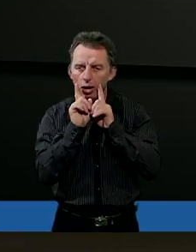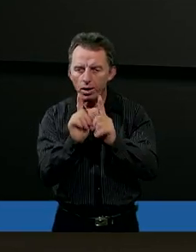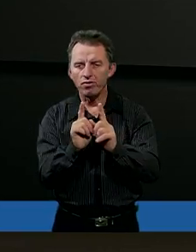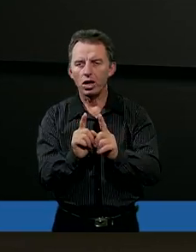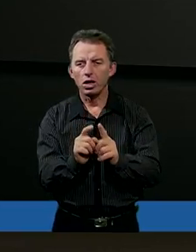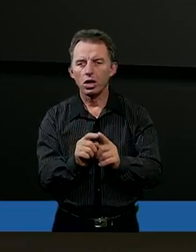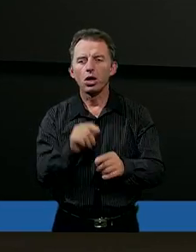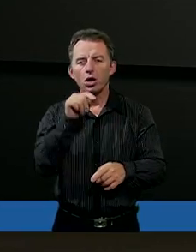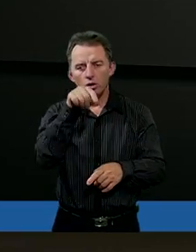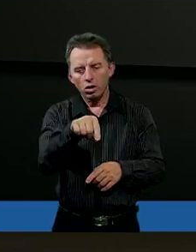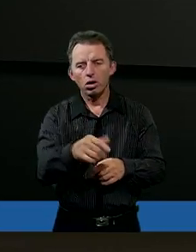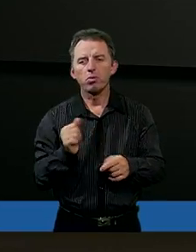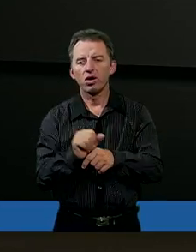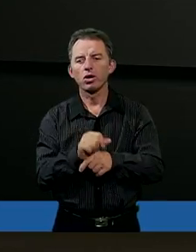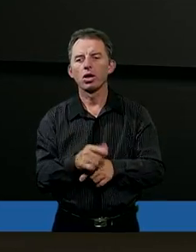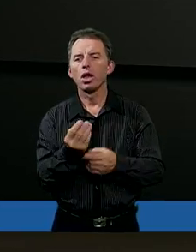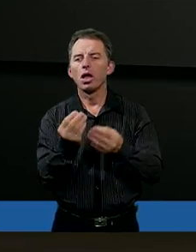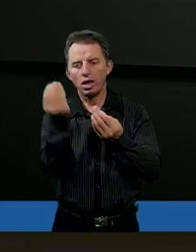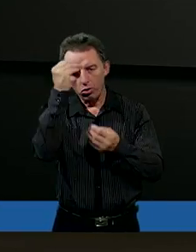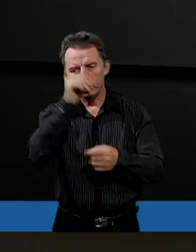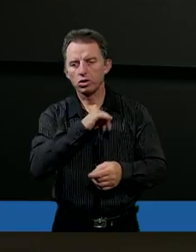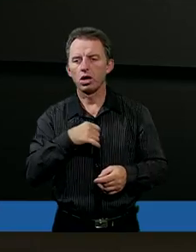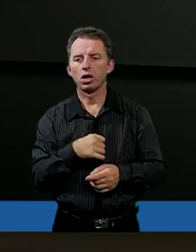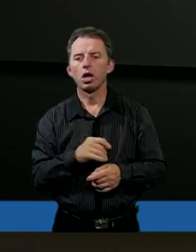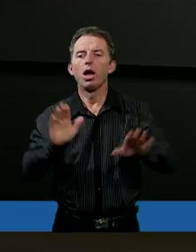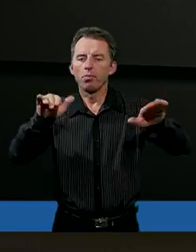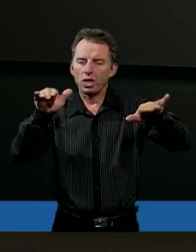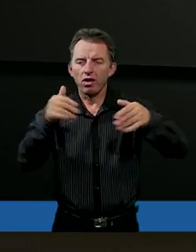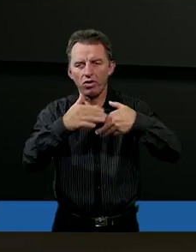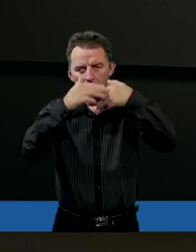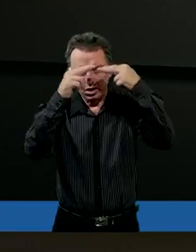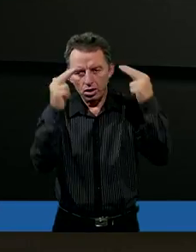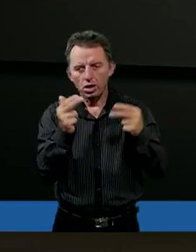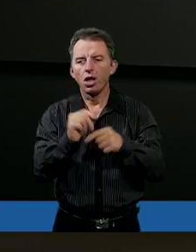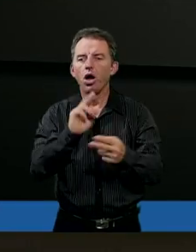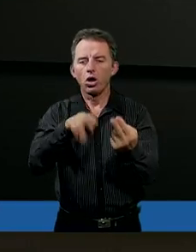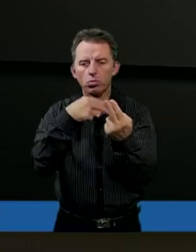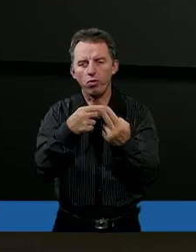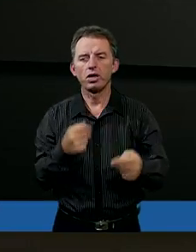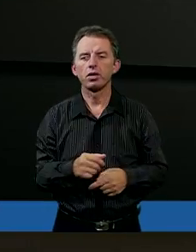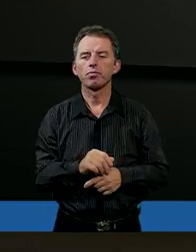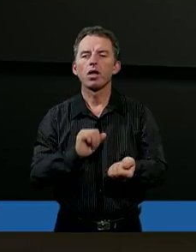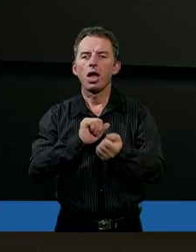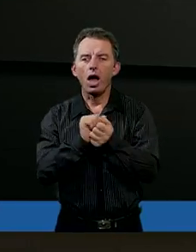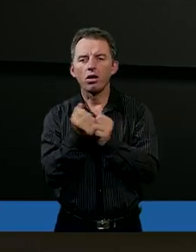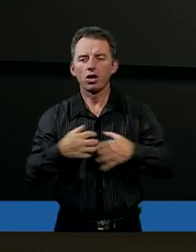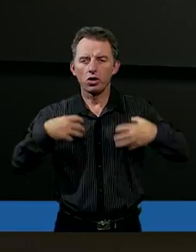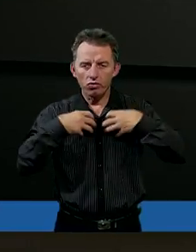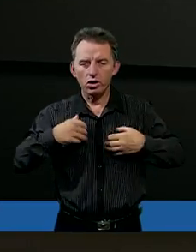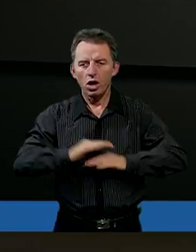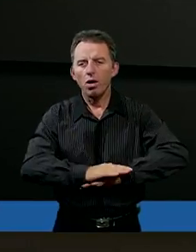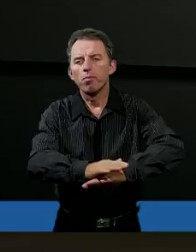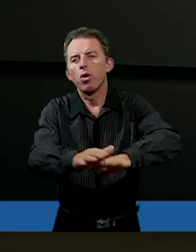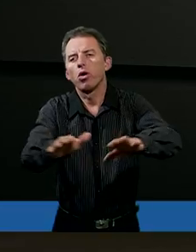Naprawdę, pytaj bydła, a nauczy cię, i ptactwa niebieskiego, a powie ci, albo zwierząt